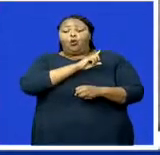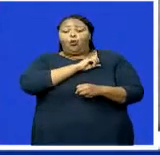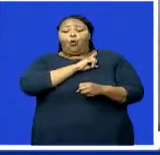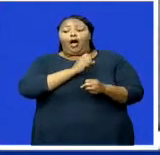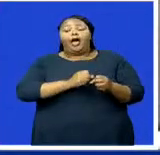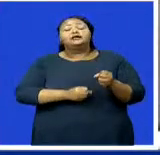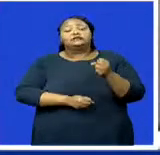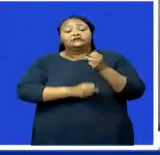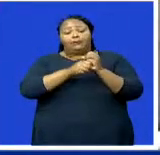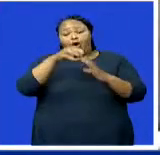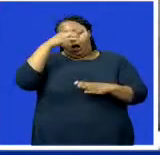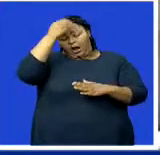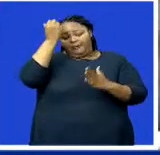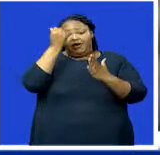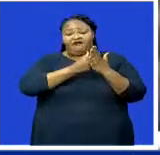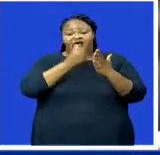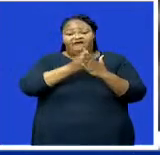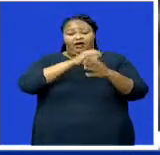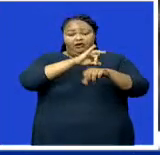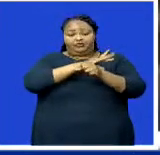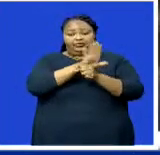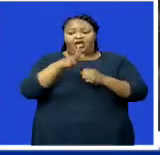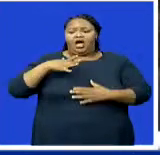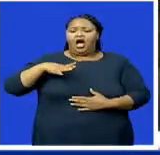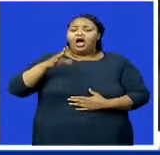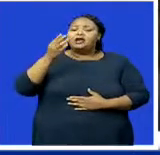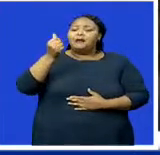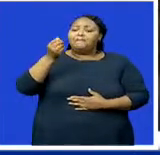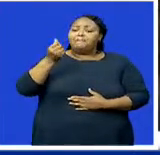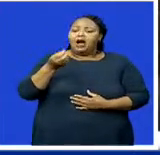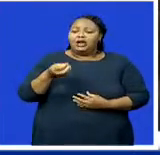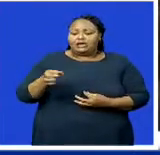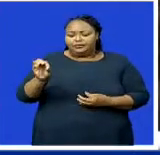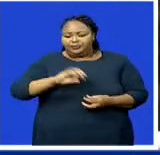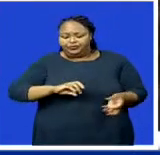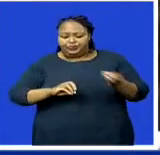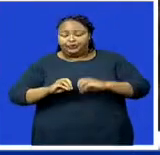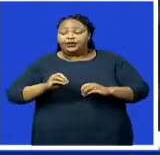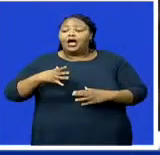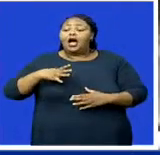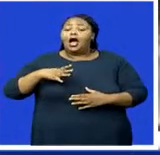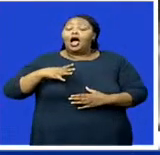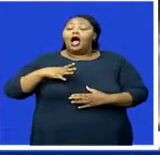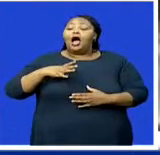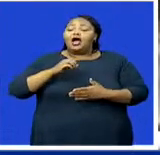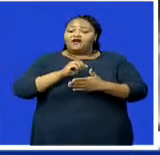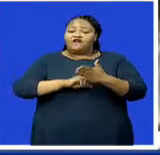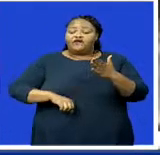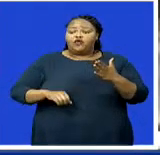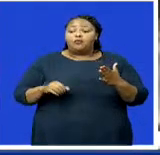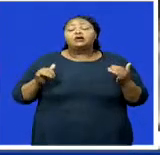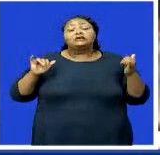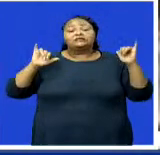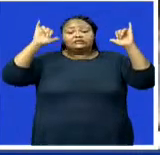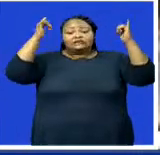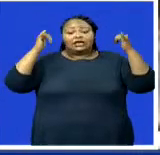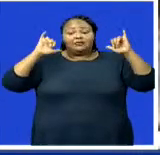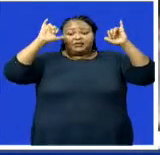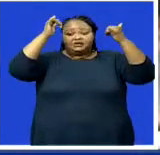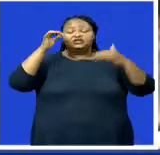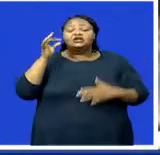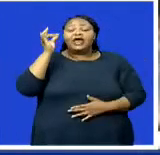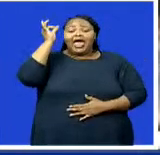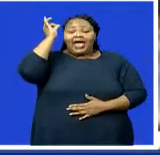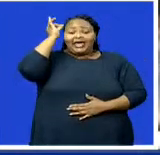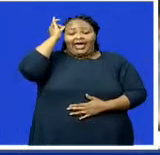ke letinye timali letafako kwabangileto temcimbi wekugupha lusuku lwekutalwa lwengwenyama sihlalo